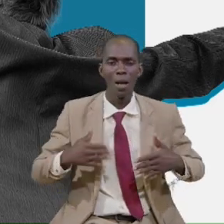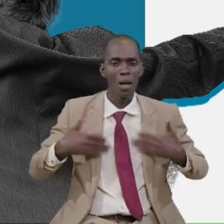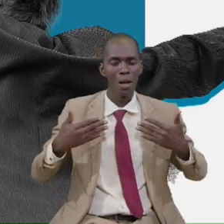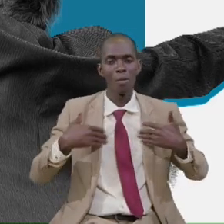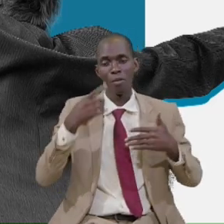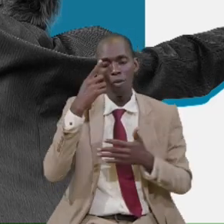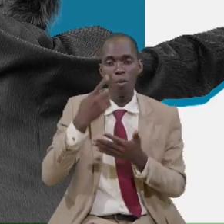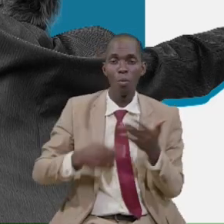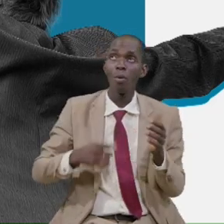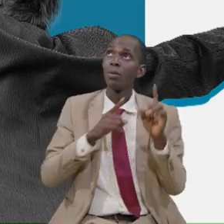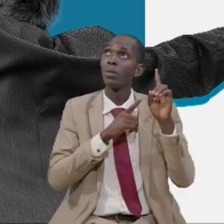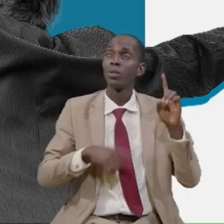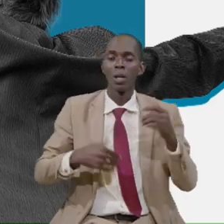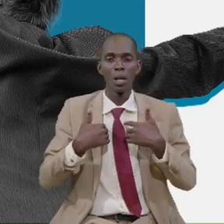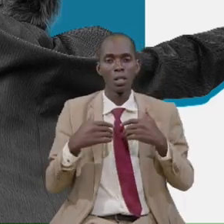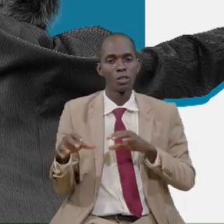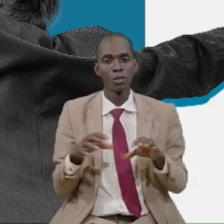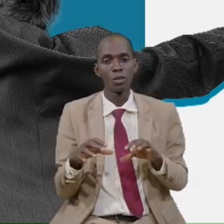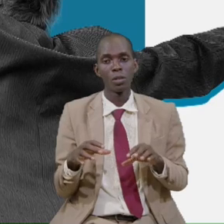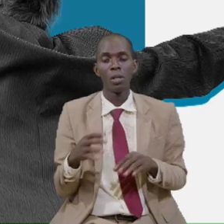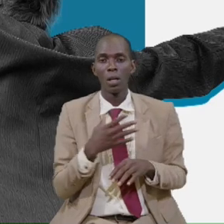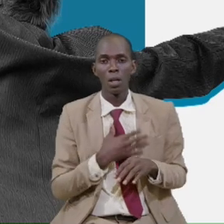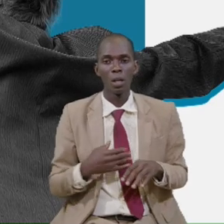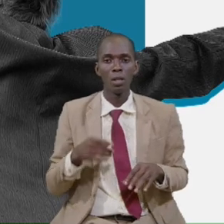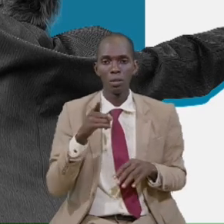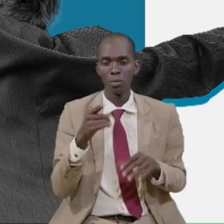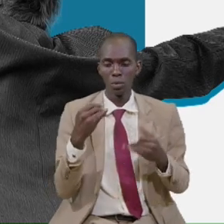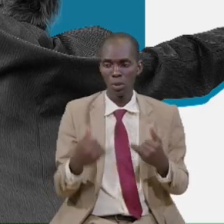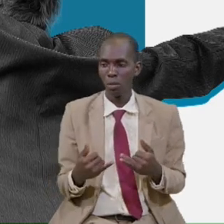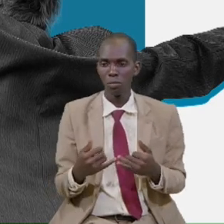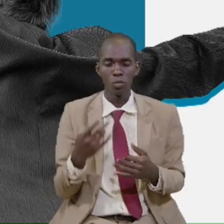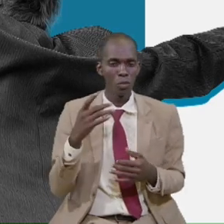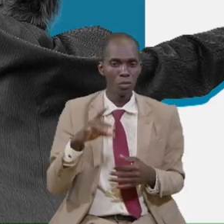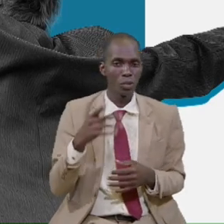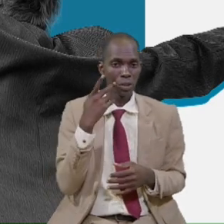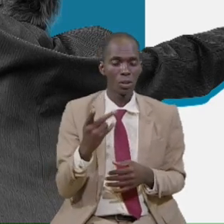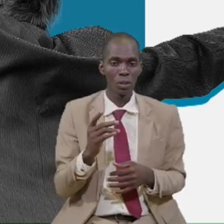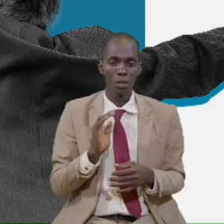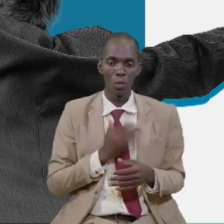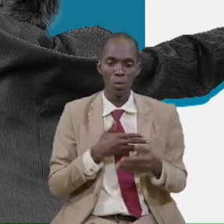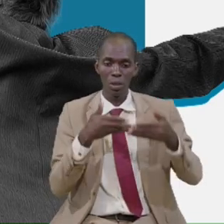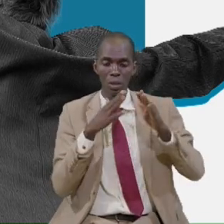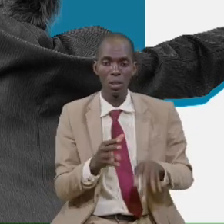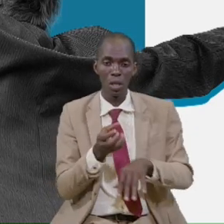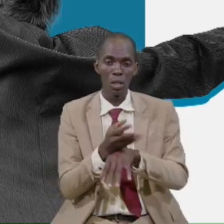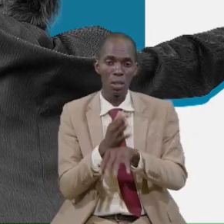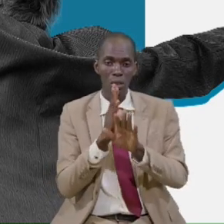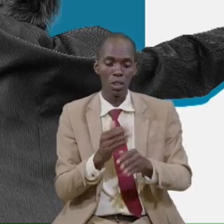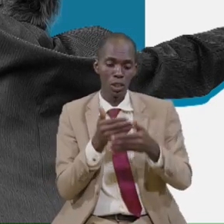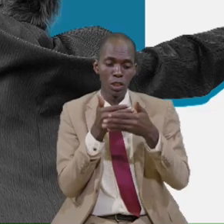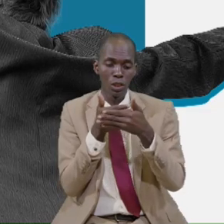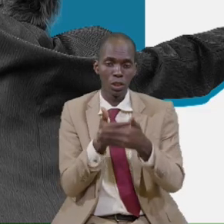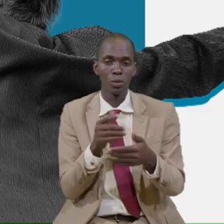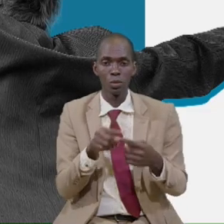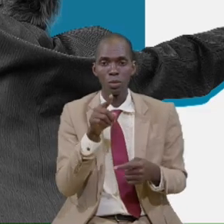contents par rapport à ce que le Seigneur a fait avec vous. Les conseillers sont là auprès de vous.